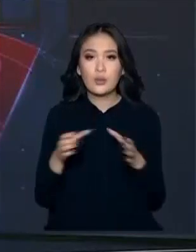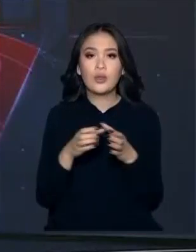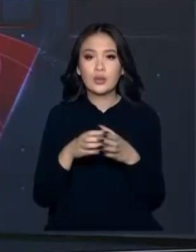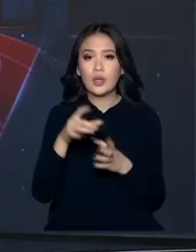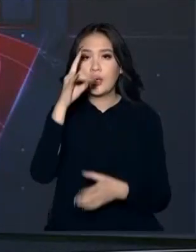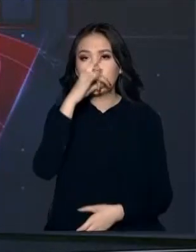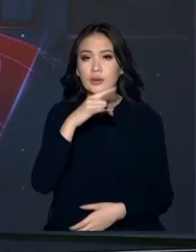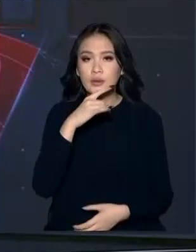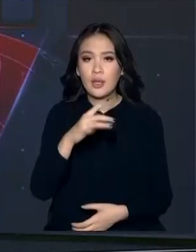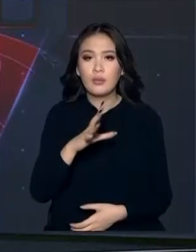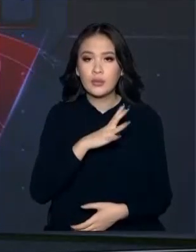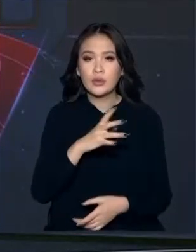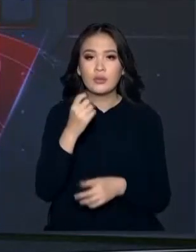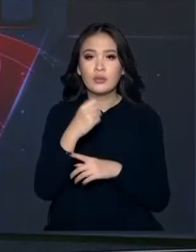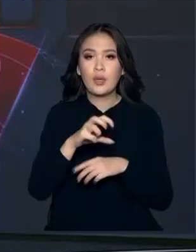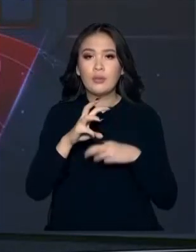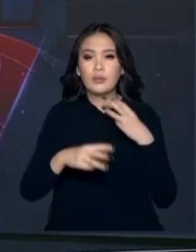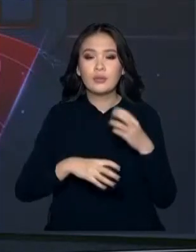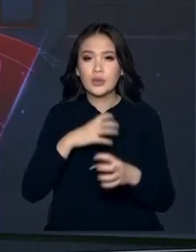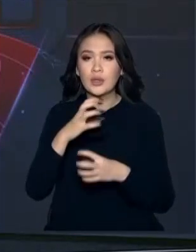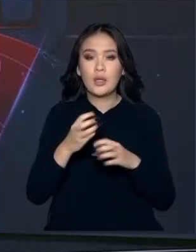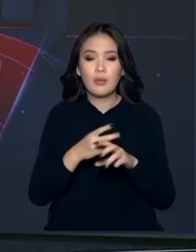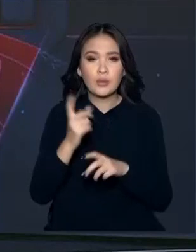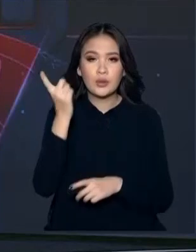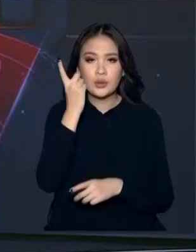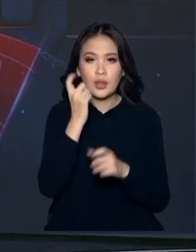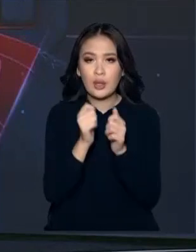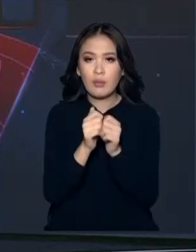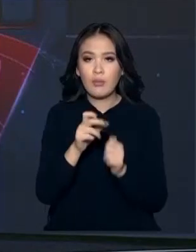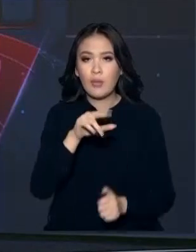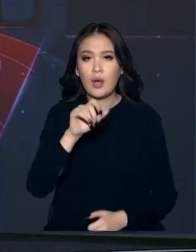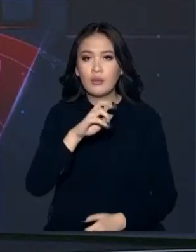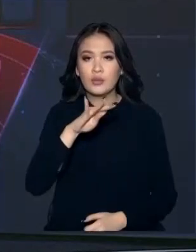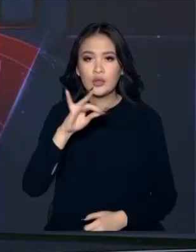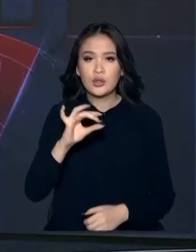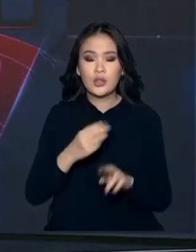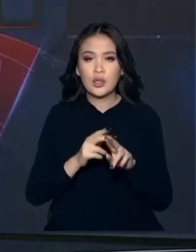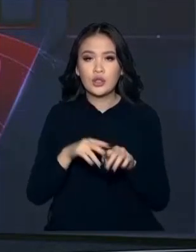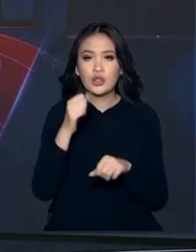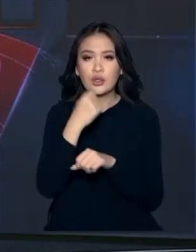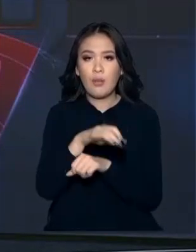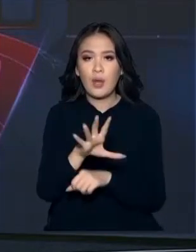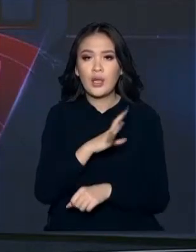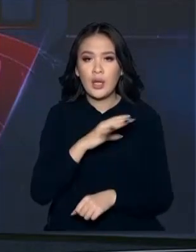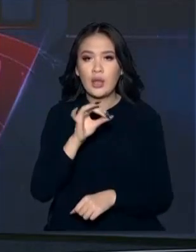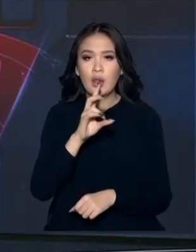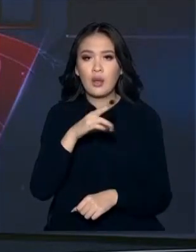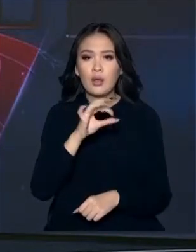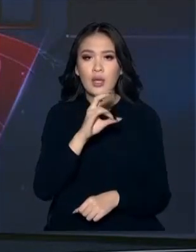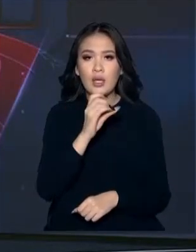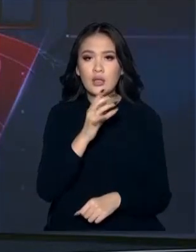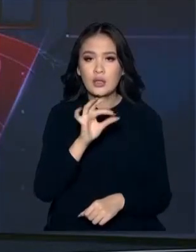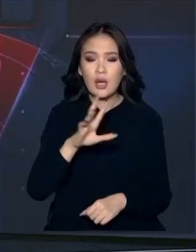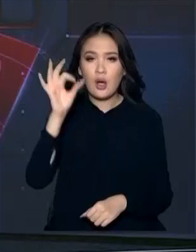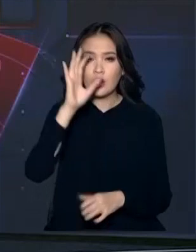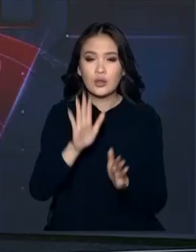Сборная Казахстана стала чемпионом мира в мобильной онлайн-игре PUBG Mobile. Чемпионат проходил в Индонезии. Соревнование